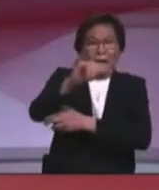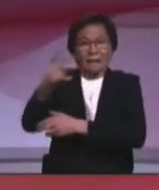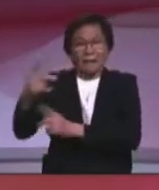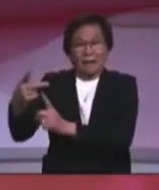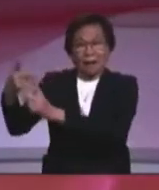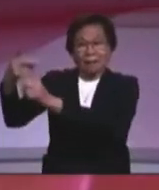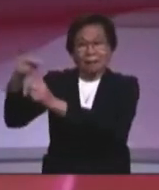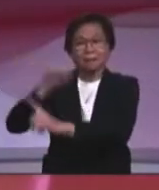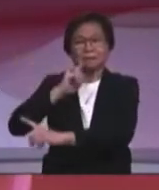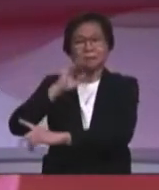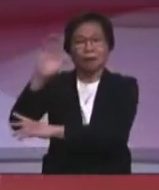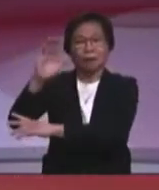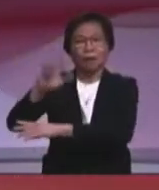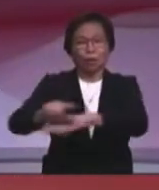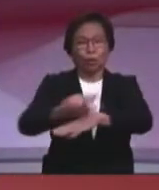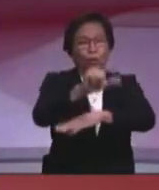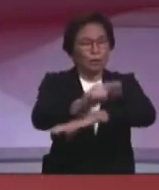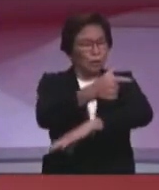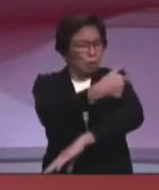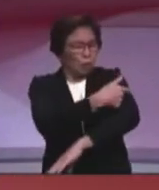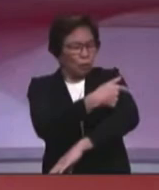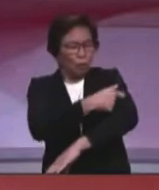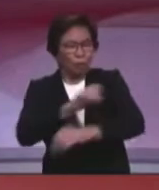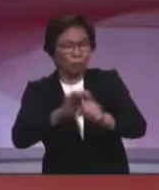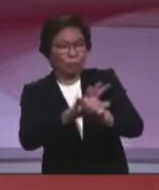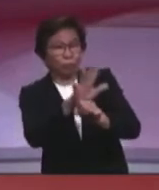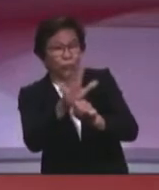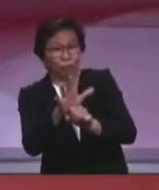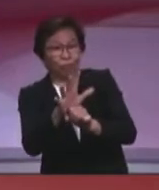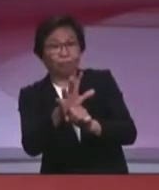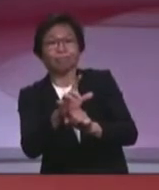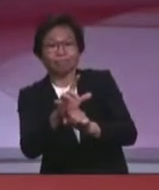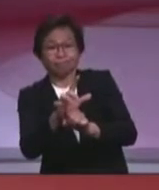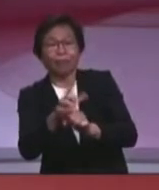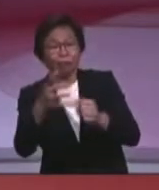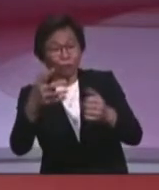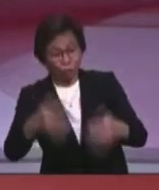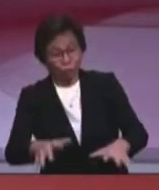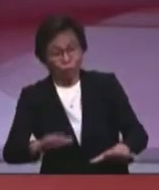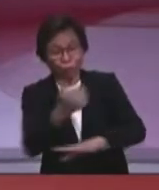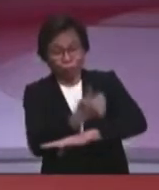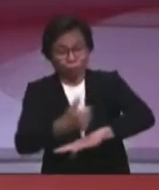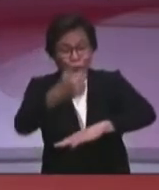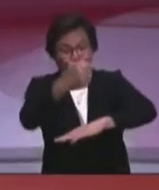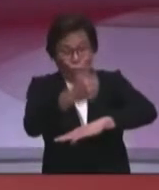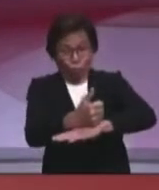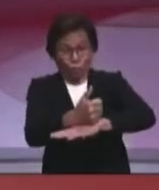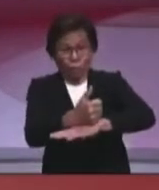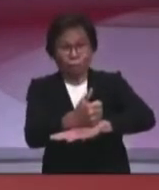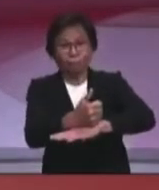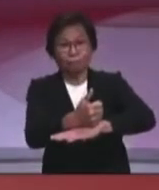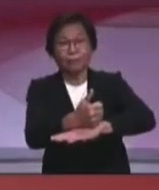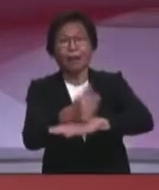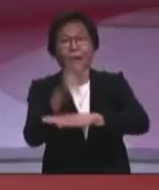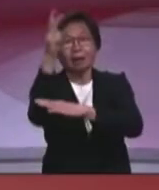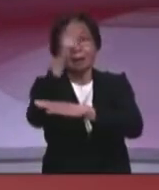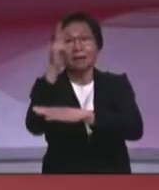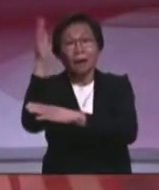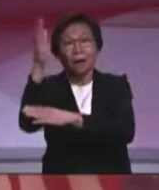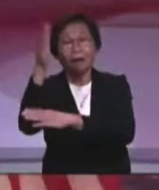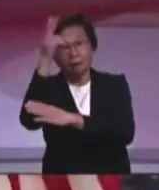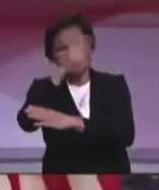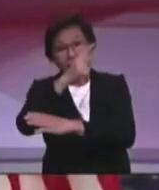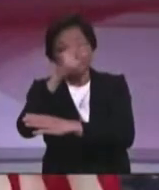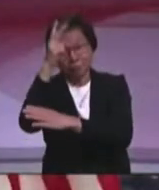jaminan akses bekalan weixin komitmen belas yang telah ditubuhkan kerajaan akan